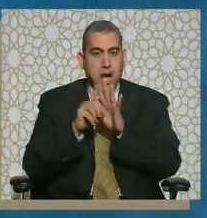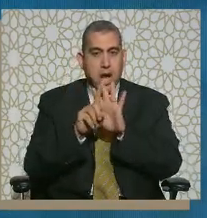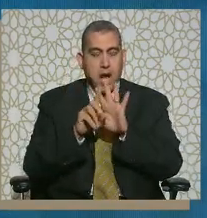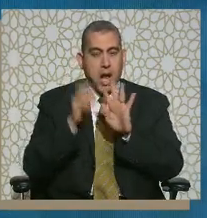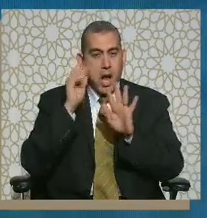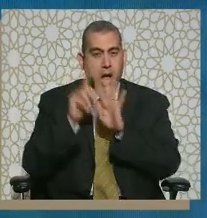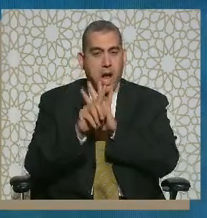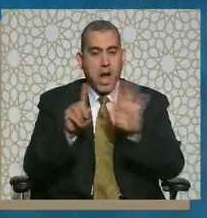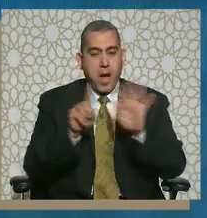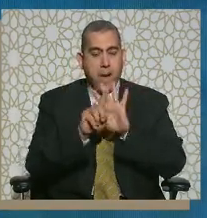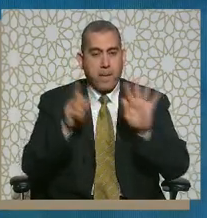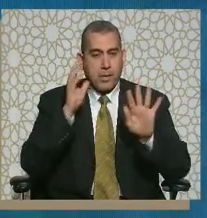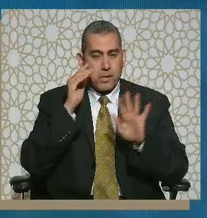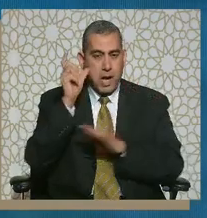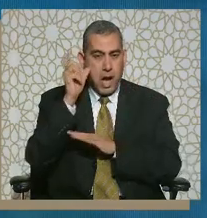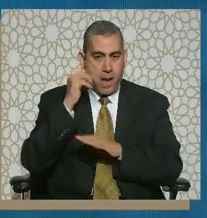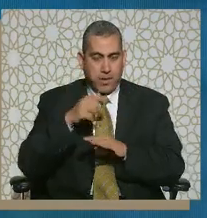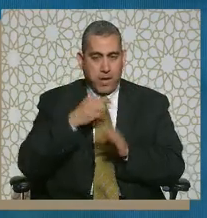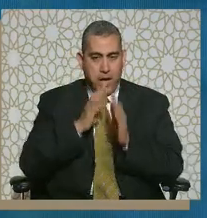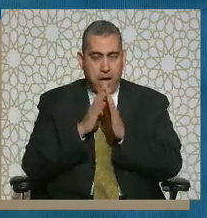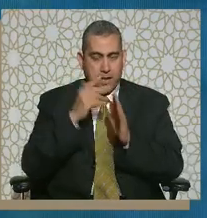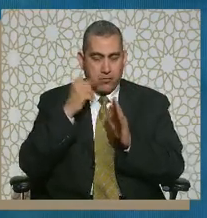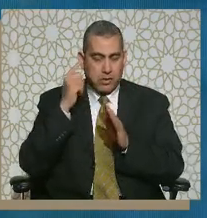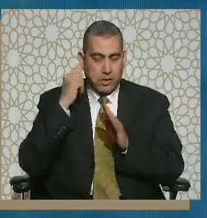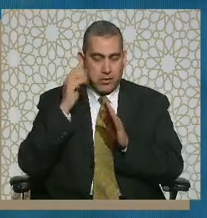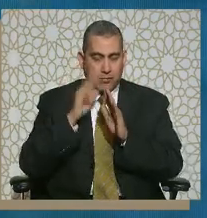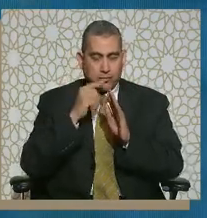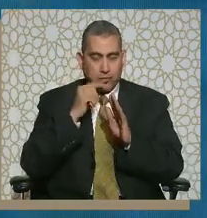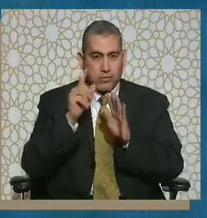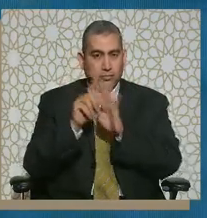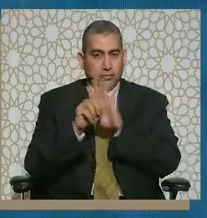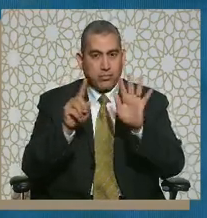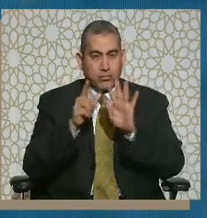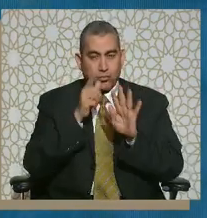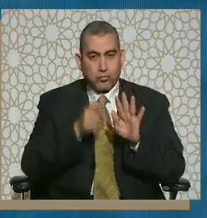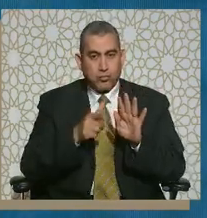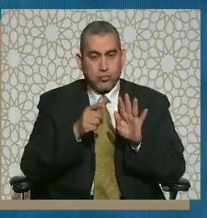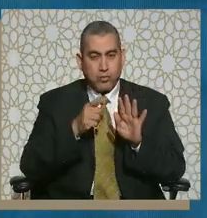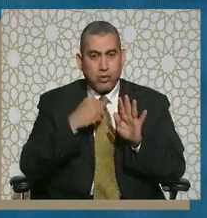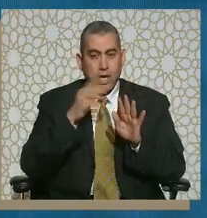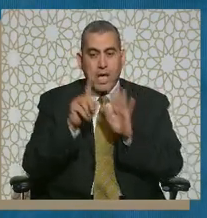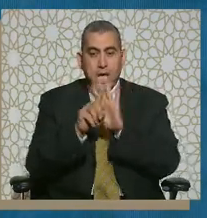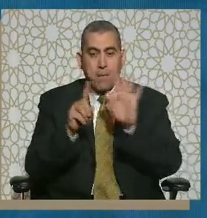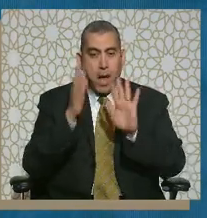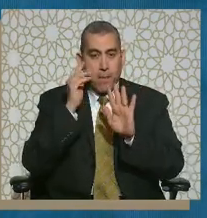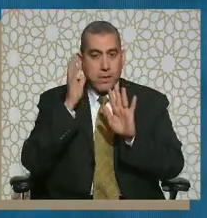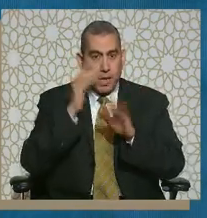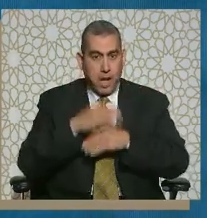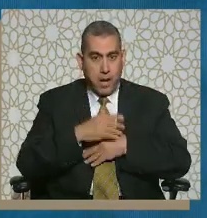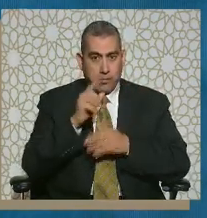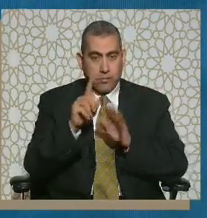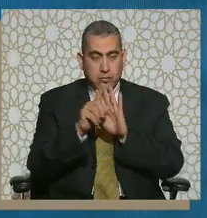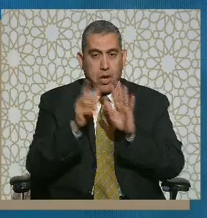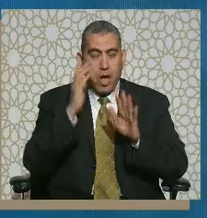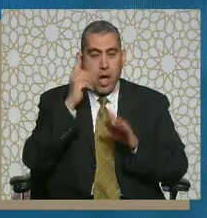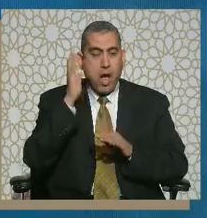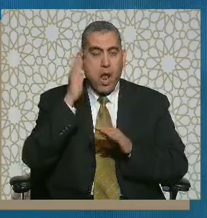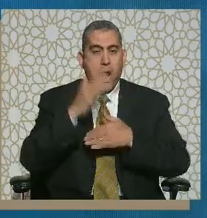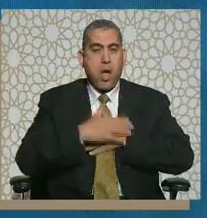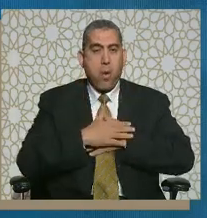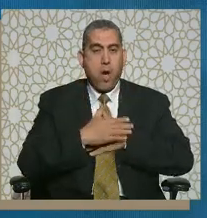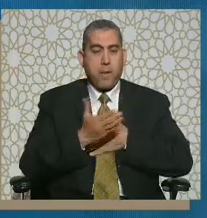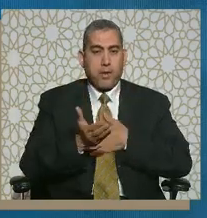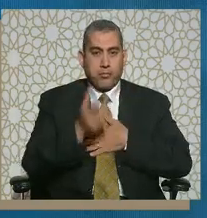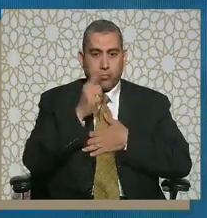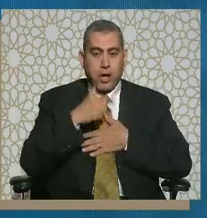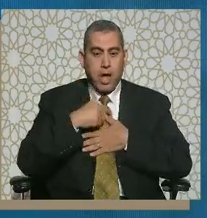المسجد، لما الإمام بيقوم بالصلاة، دلوقتي هو بيقول الله أكبر، طيب، دلوقتي أنا